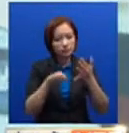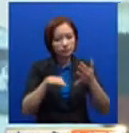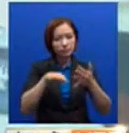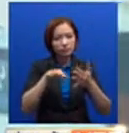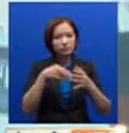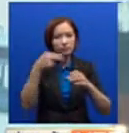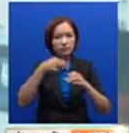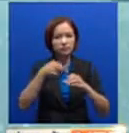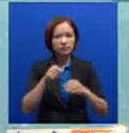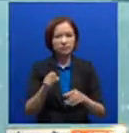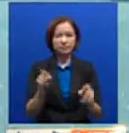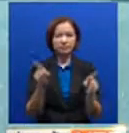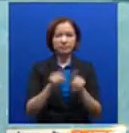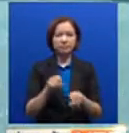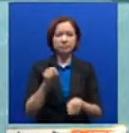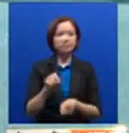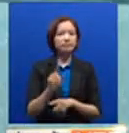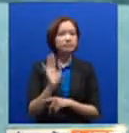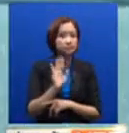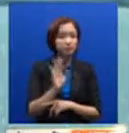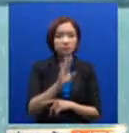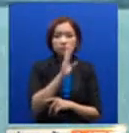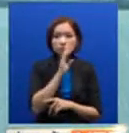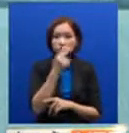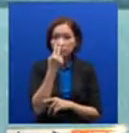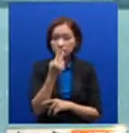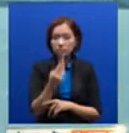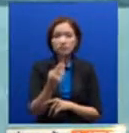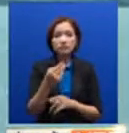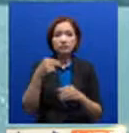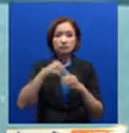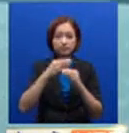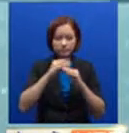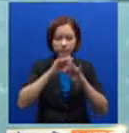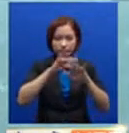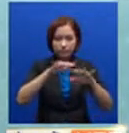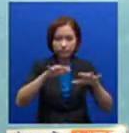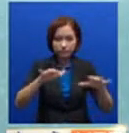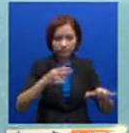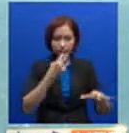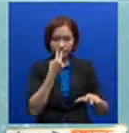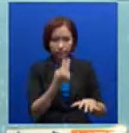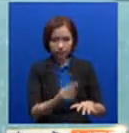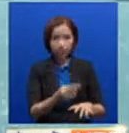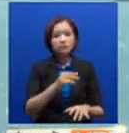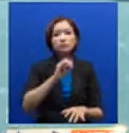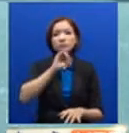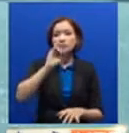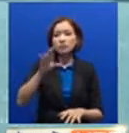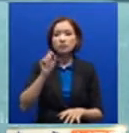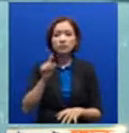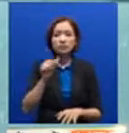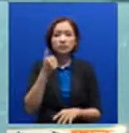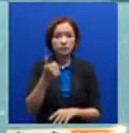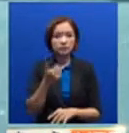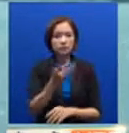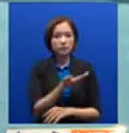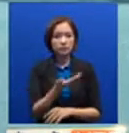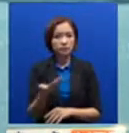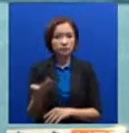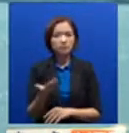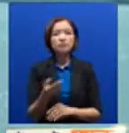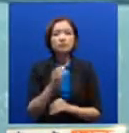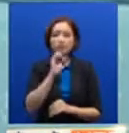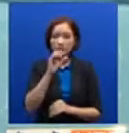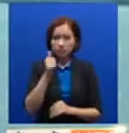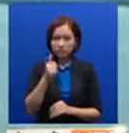เพื่อไม่ให้เกิดเหตุซ้ำขึ้นอีกโดยหาพบเห็นคราบน้ำมันหรือว่าเหตุฉุกเฉินสามารถแจ้งกันได้นะคะคุณผู้ชมที่อยู่บริเวณริมน้ำ